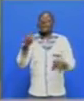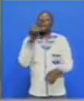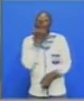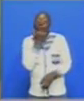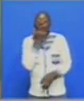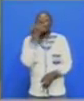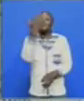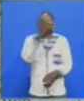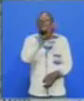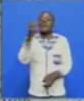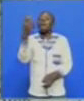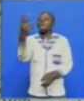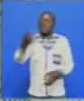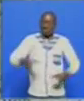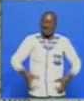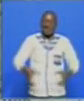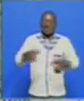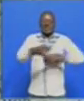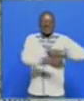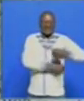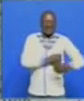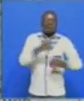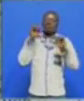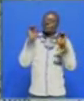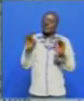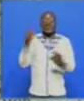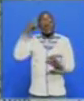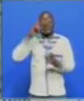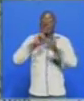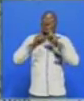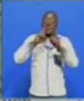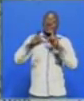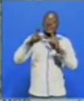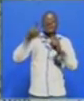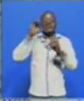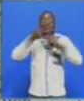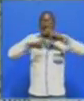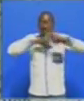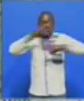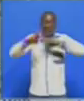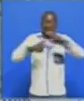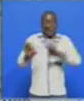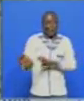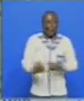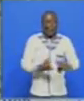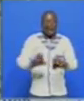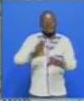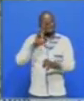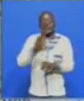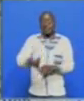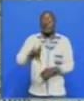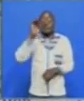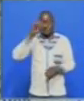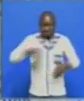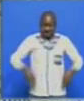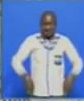en souffrance? C'est le triste rapport parlementaire d'enquête diligentée sur la réalisation